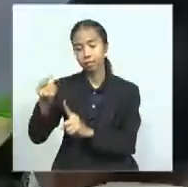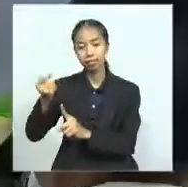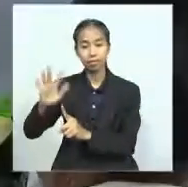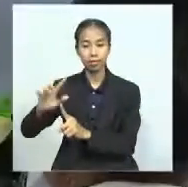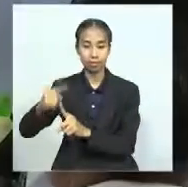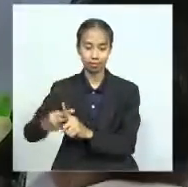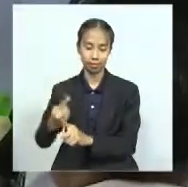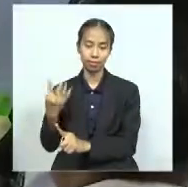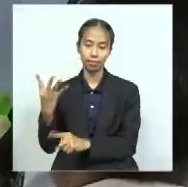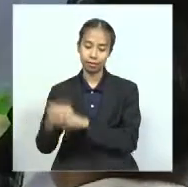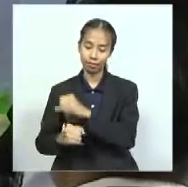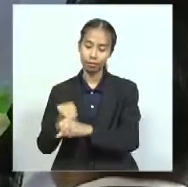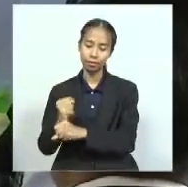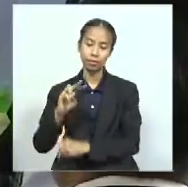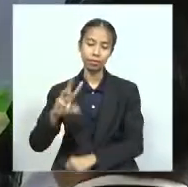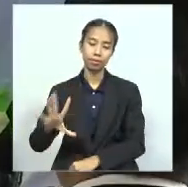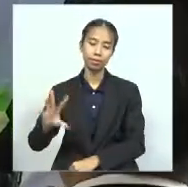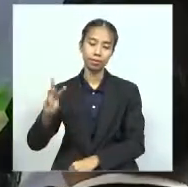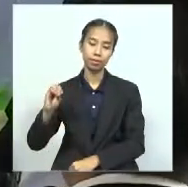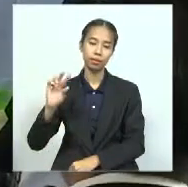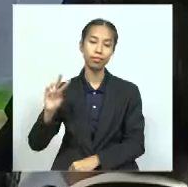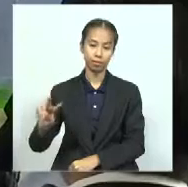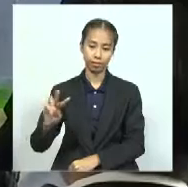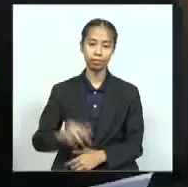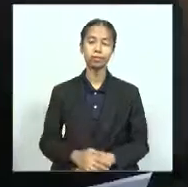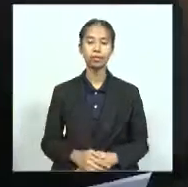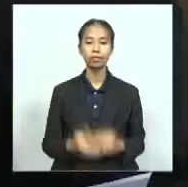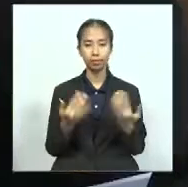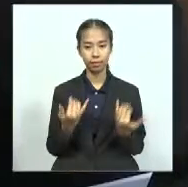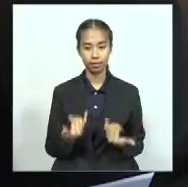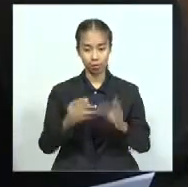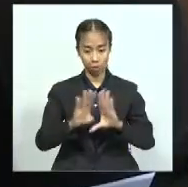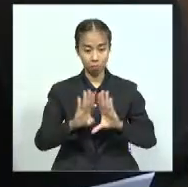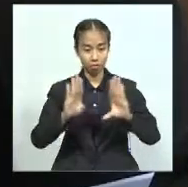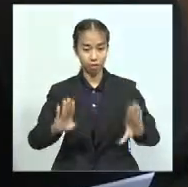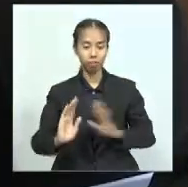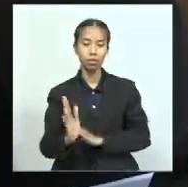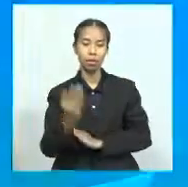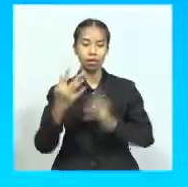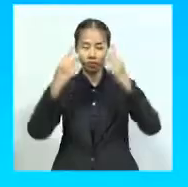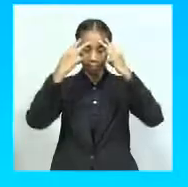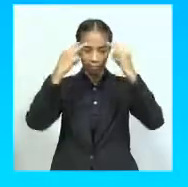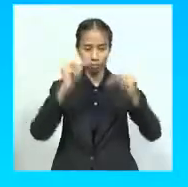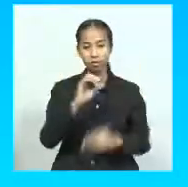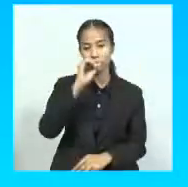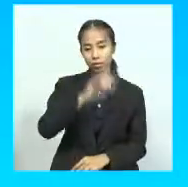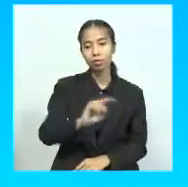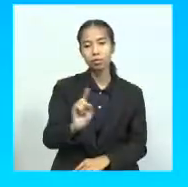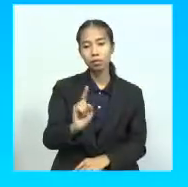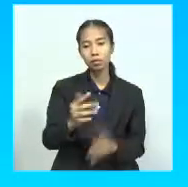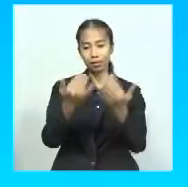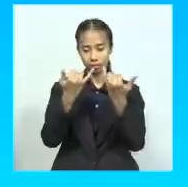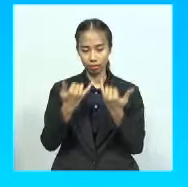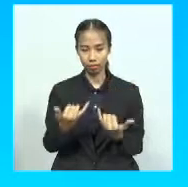ปี2562ในช่วงของพิธีเปิดค่ะนายกรัฐมนตรีก็บอกนะคะว่ารถไฟฟ้าเนี่ย